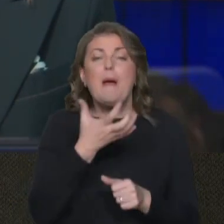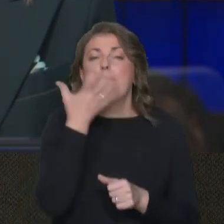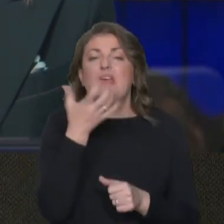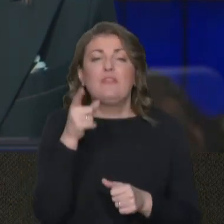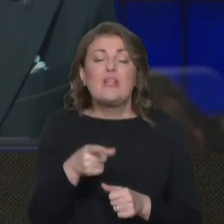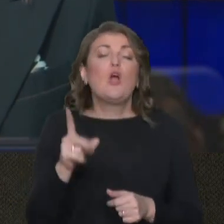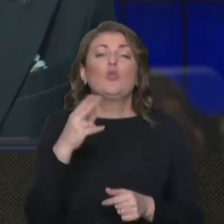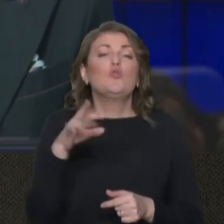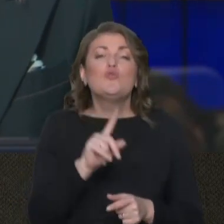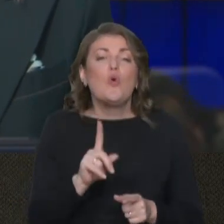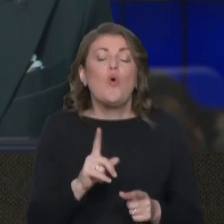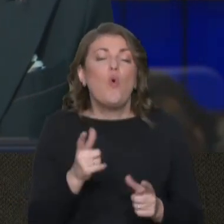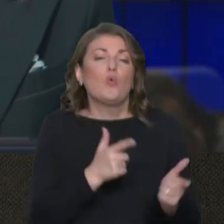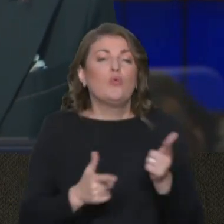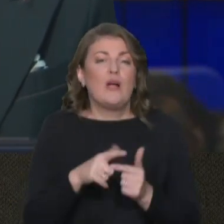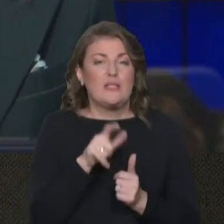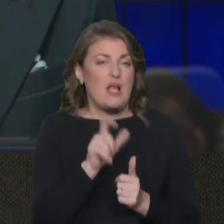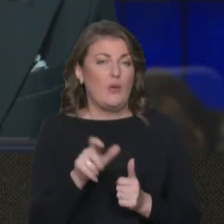чого готуватися людям?